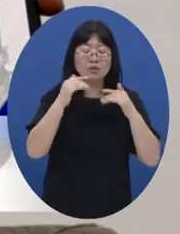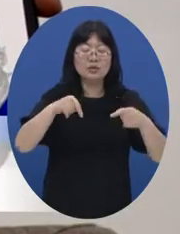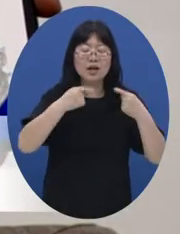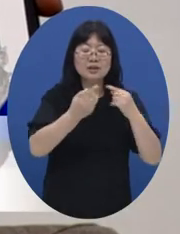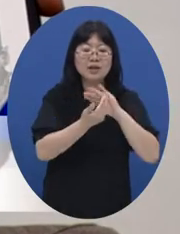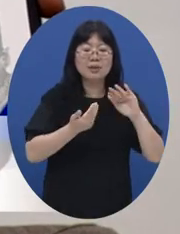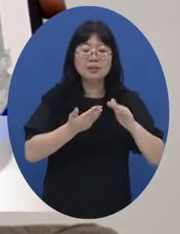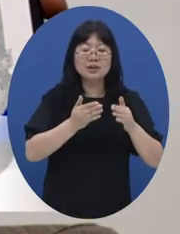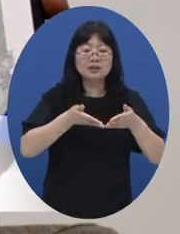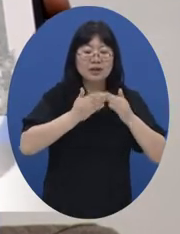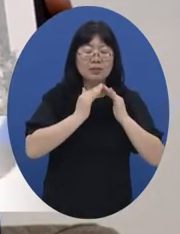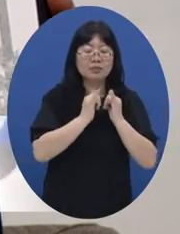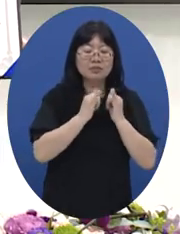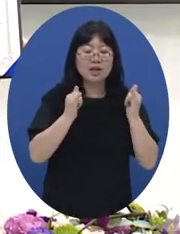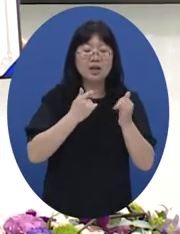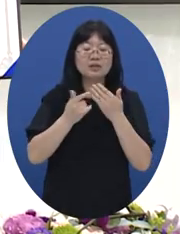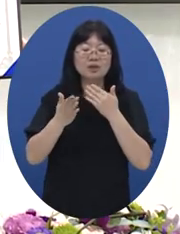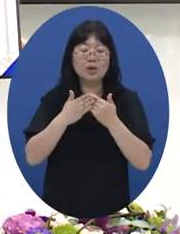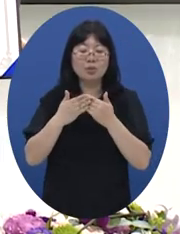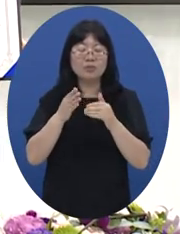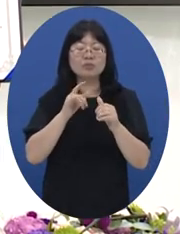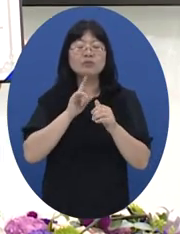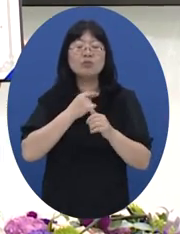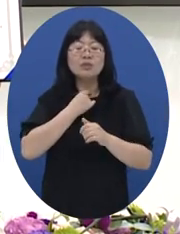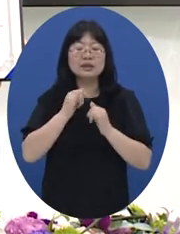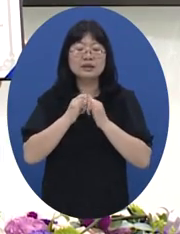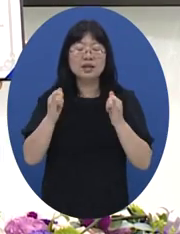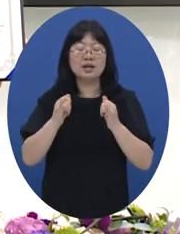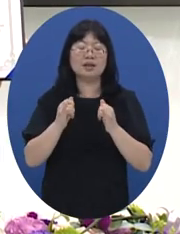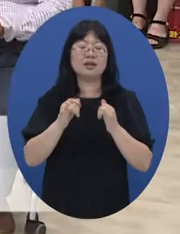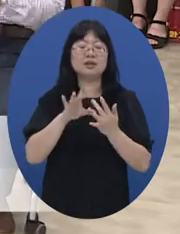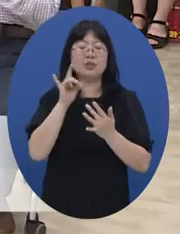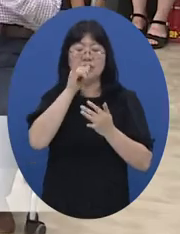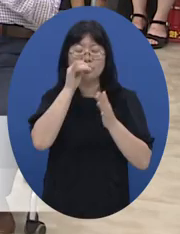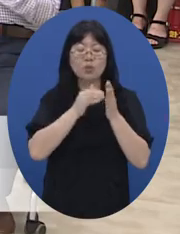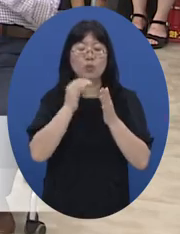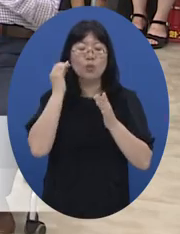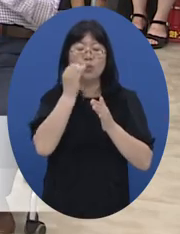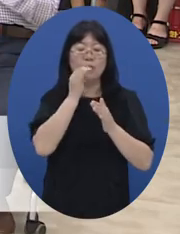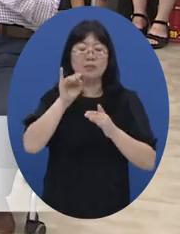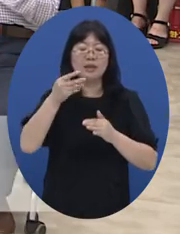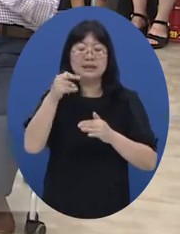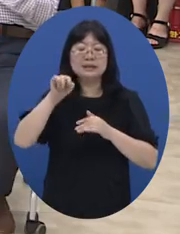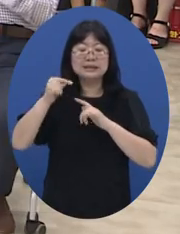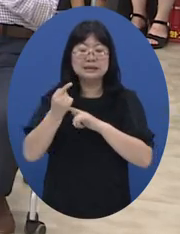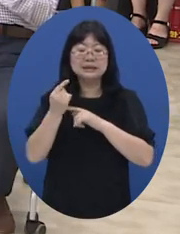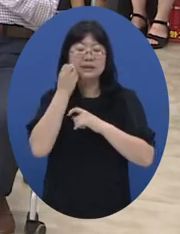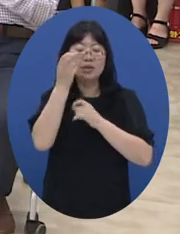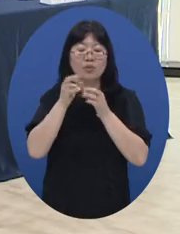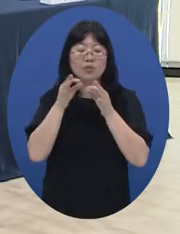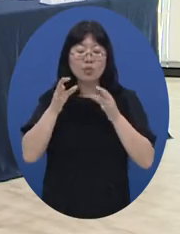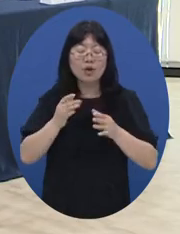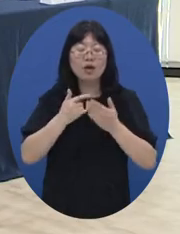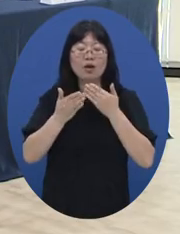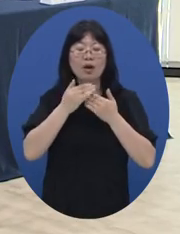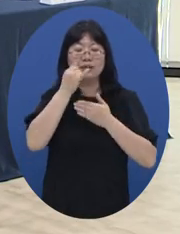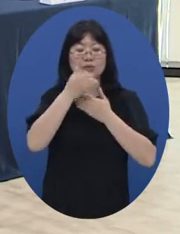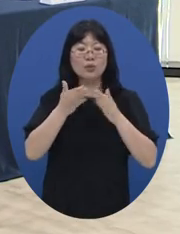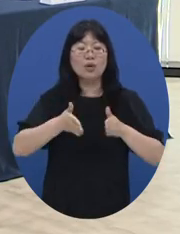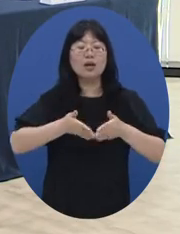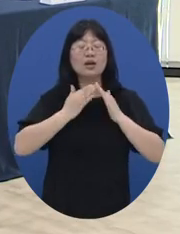첫 4g 체험 희망자 10명 내외 를 선정하고 홈플러스는 2개월간 선포 경영 을 사용할 수 있는 공간을